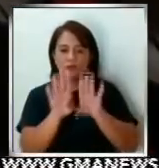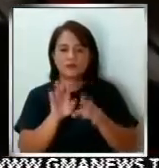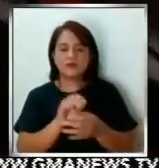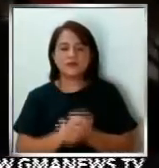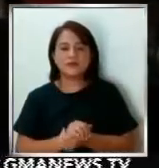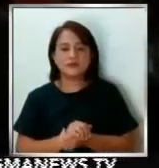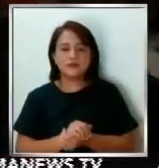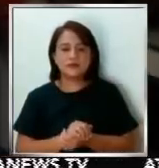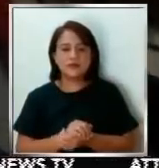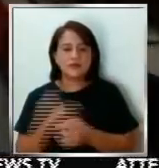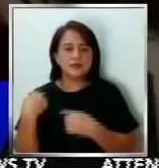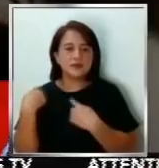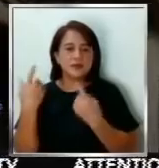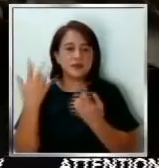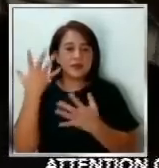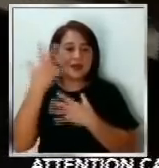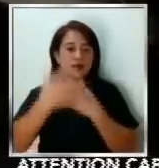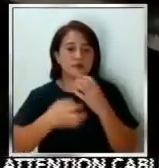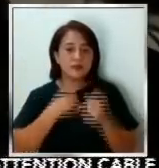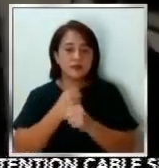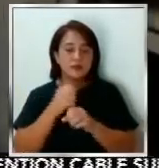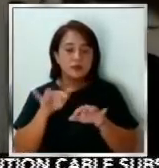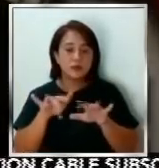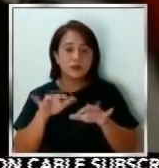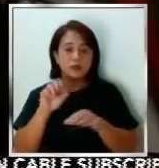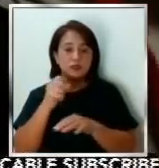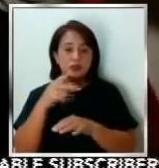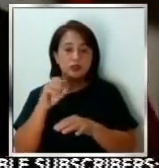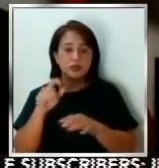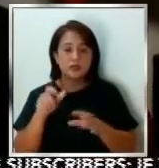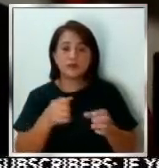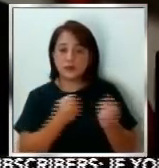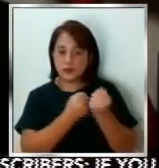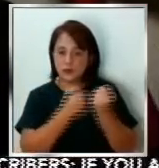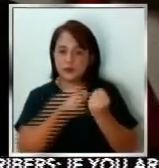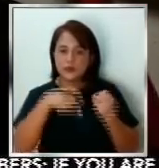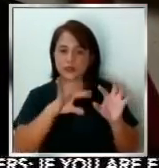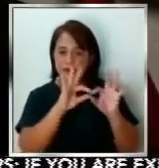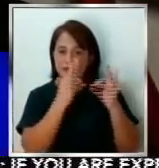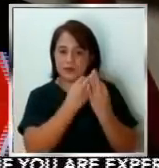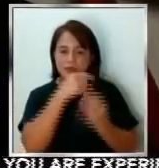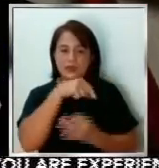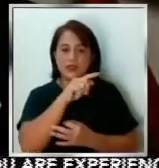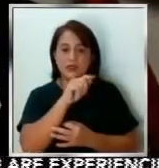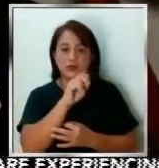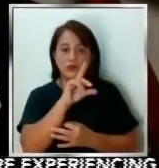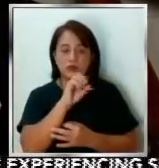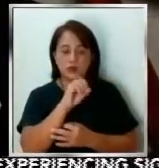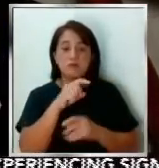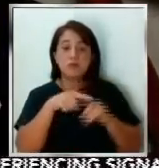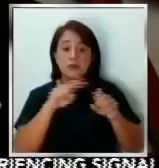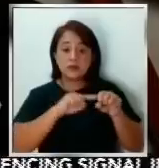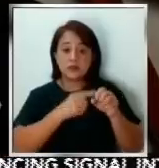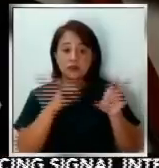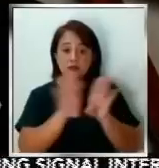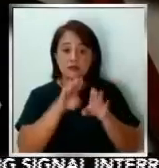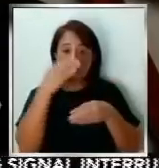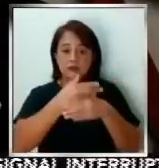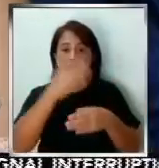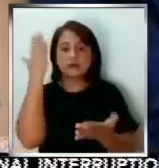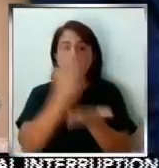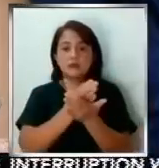nakalipas na 5 taon, ang computer shop na ito ang bumuhay sa pamilya Ketulio. Pero na magsimula ang lockdown, natigil sila sa kanilang